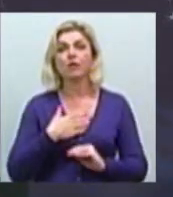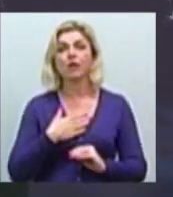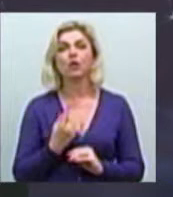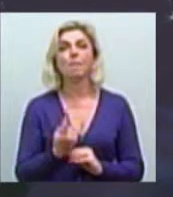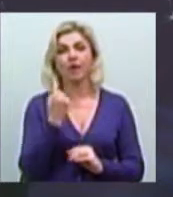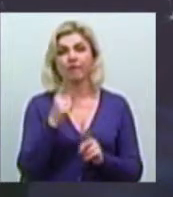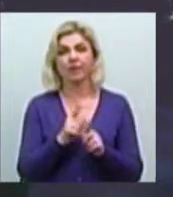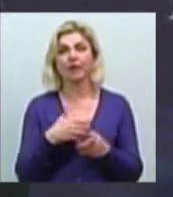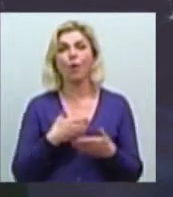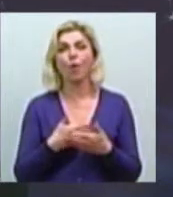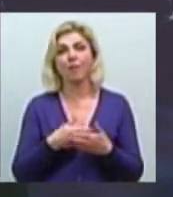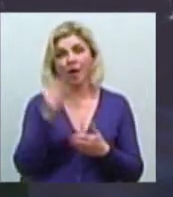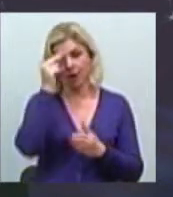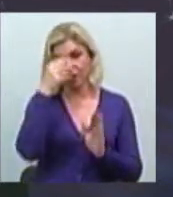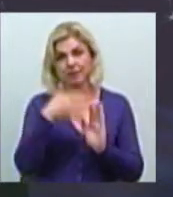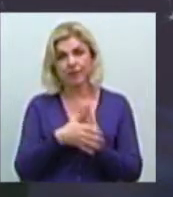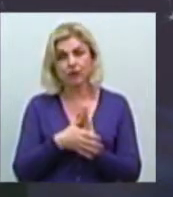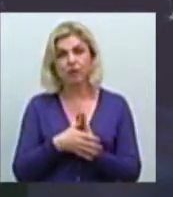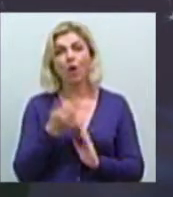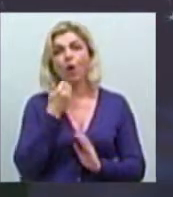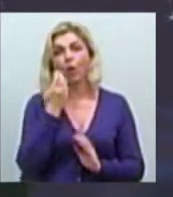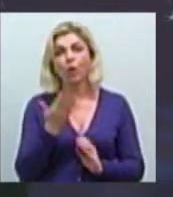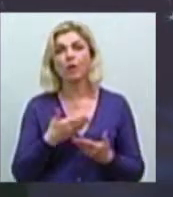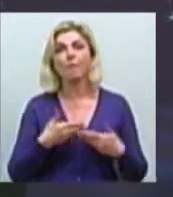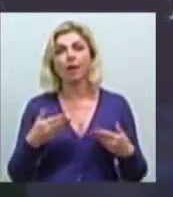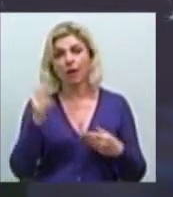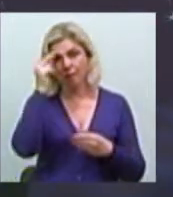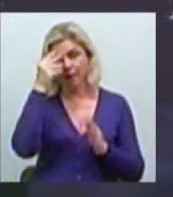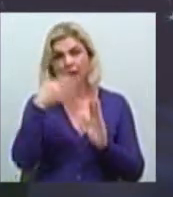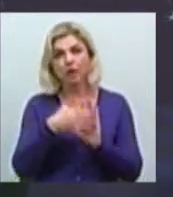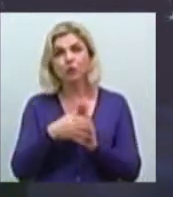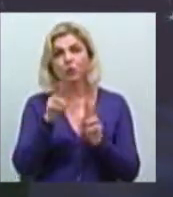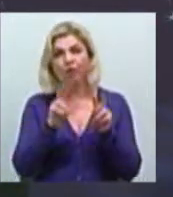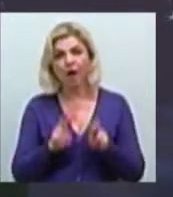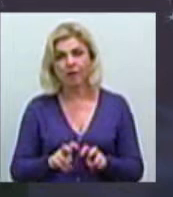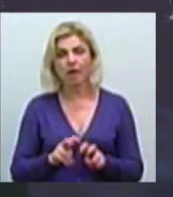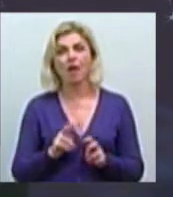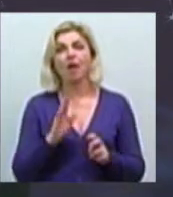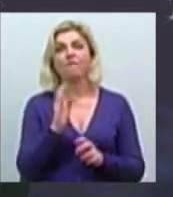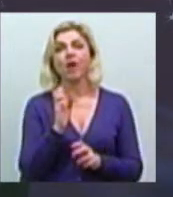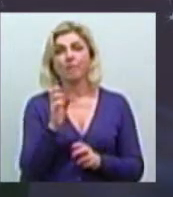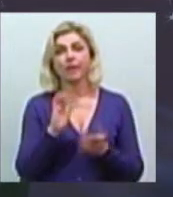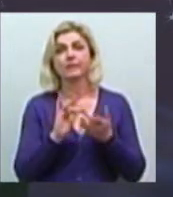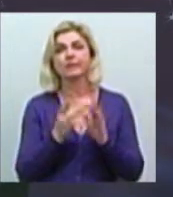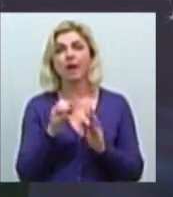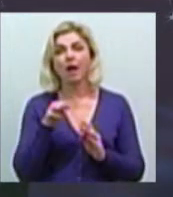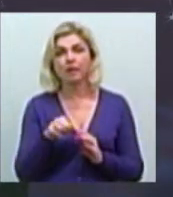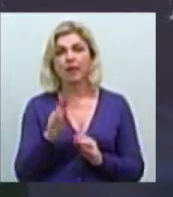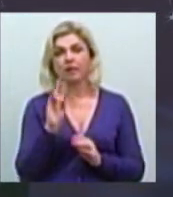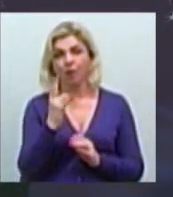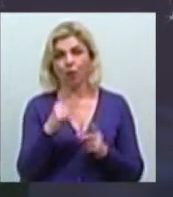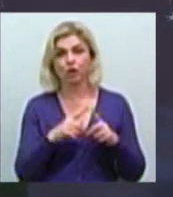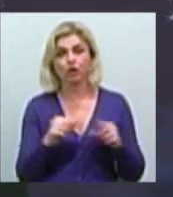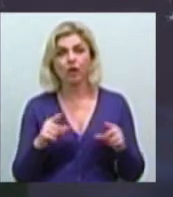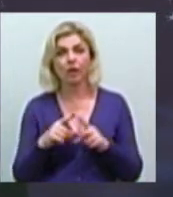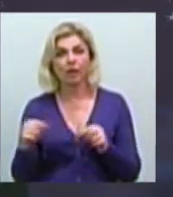таке аматорське дослідження, коли ми проаналізували веб-сайти наших миколаївських шкіл